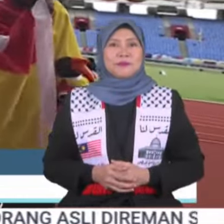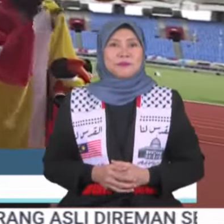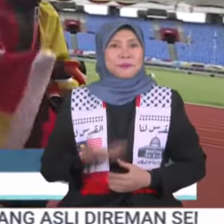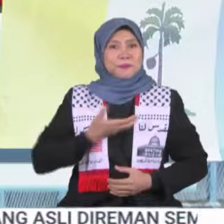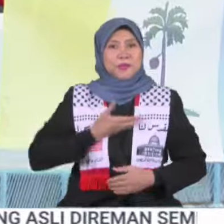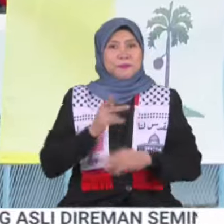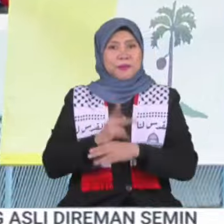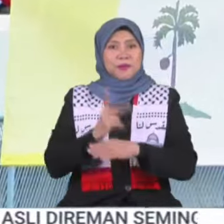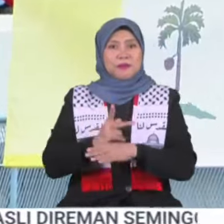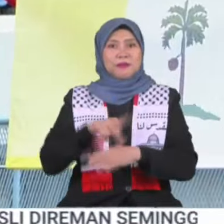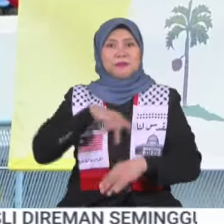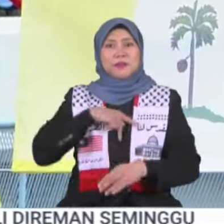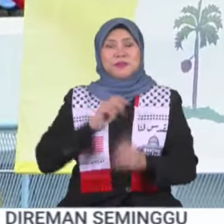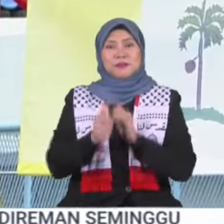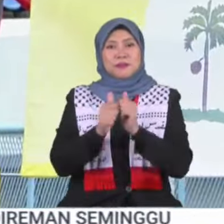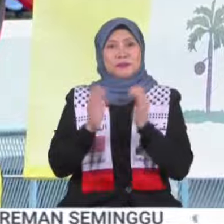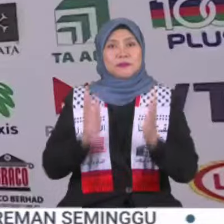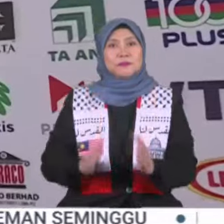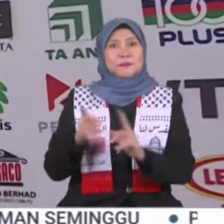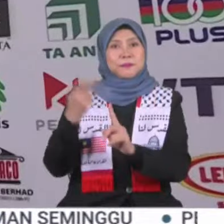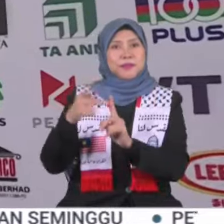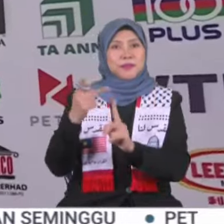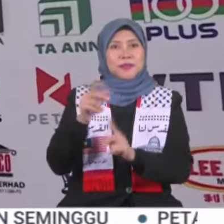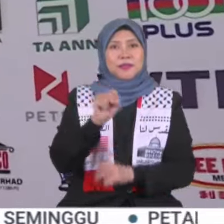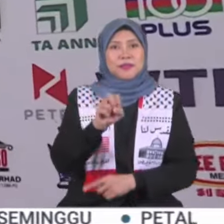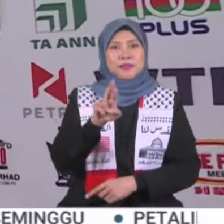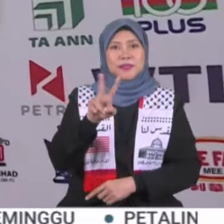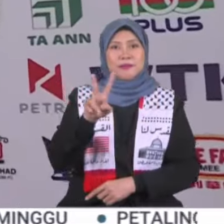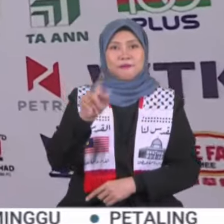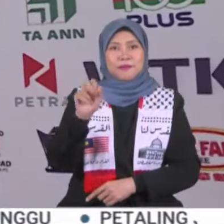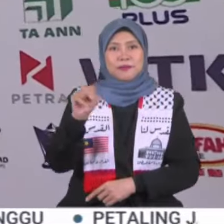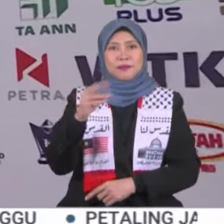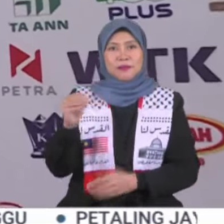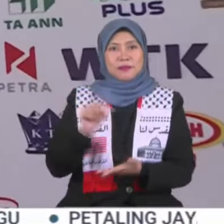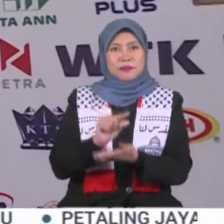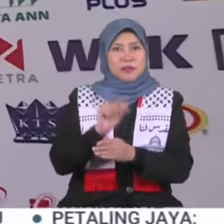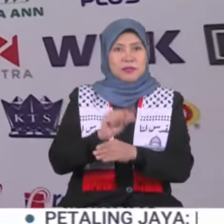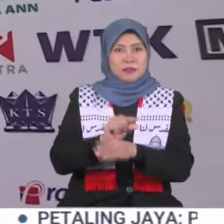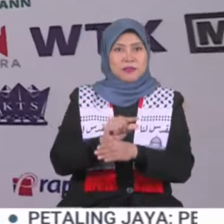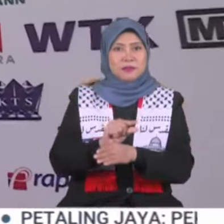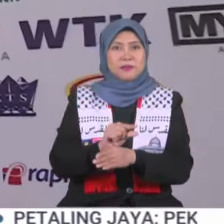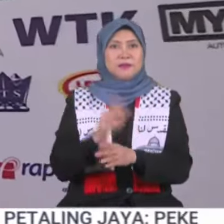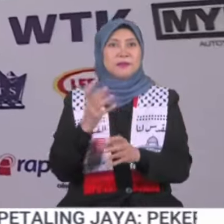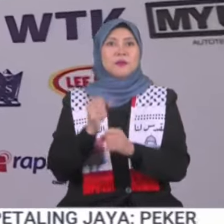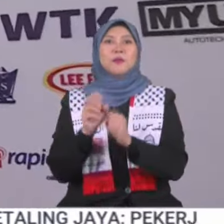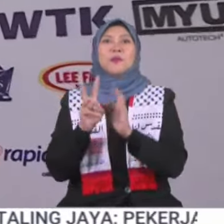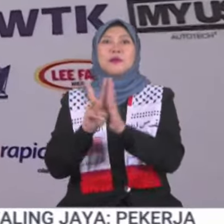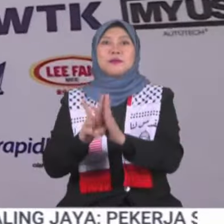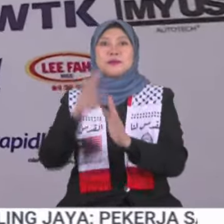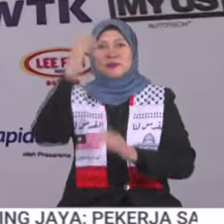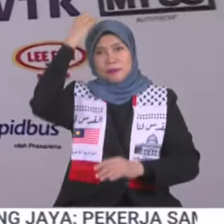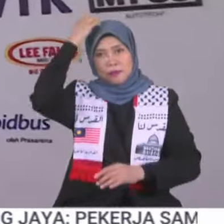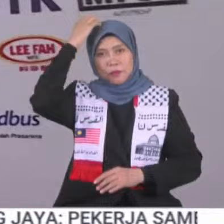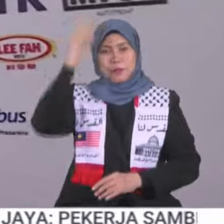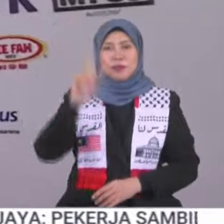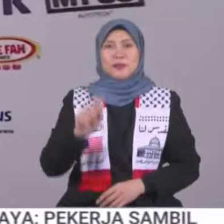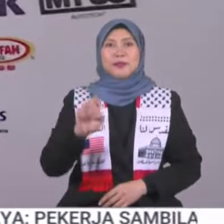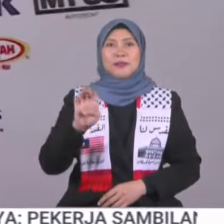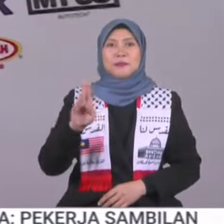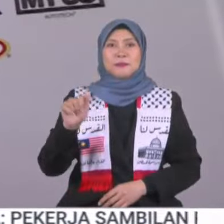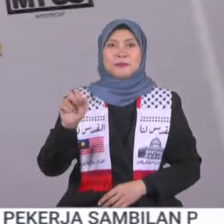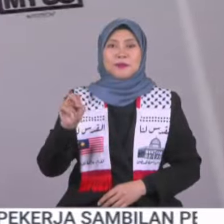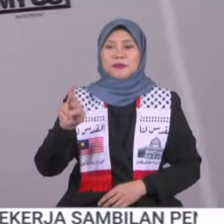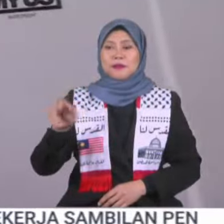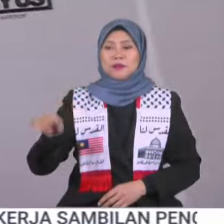Sementara pingat perak menjadi milik atlet Pulau Pinang Sri Ventan, manakala gangsa menjadi diraih wakil Selangor Si Triban Raj.